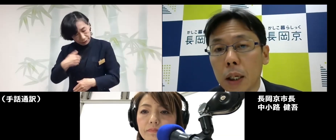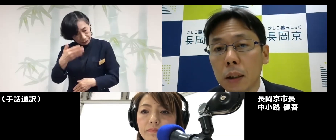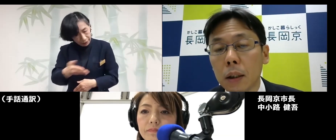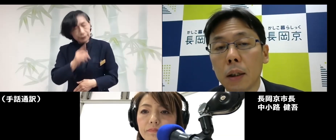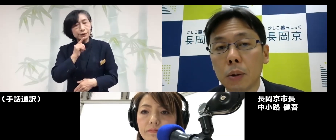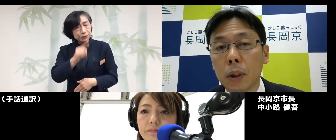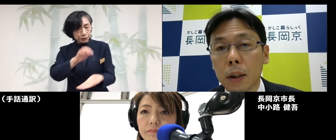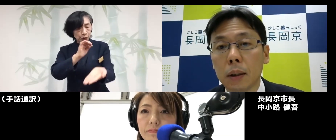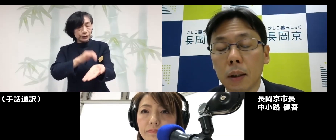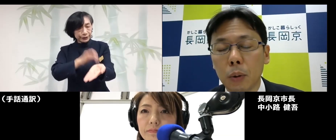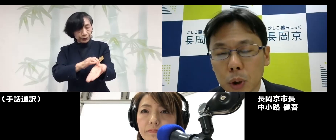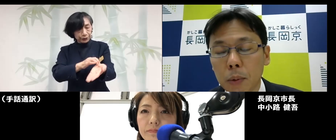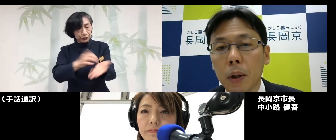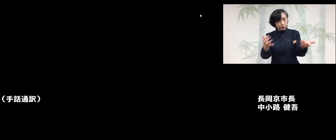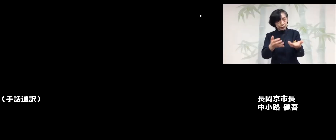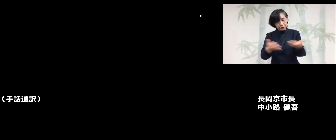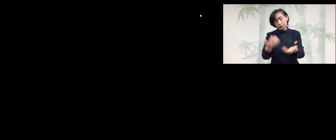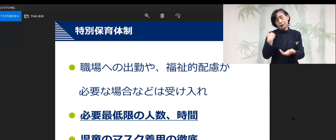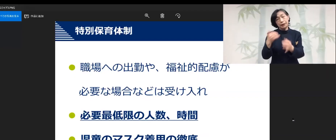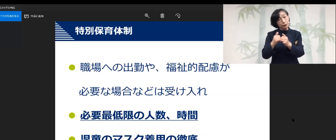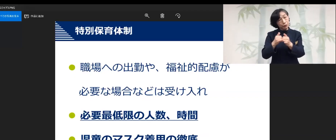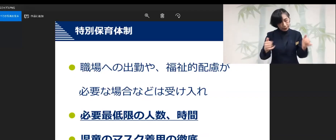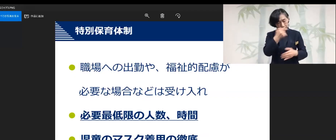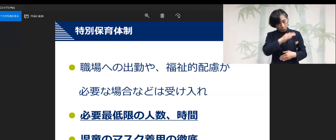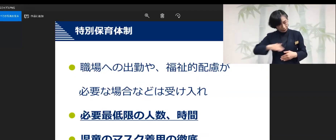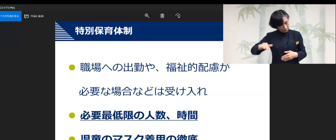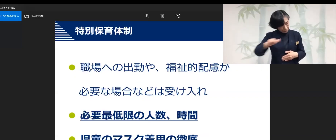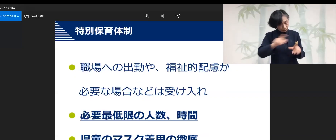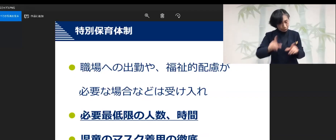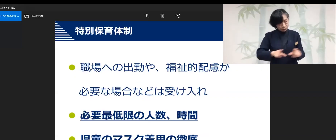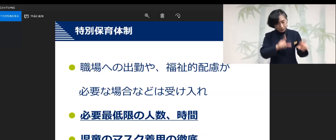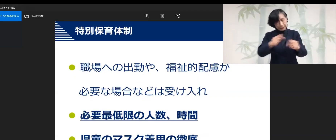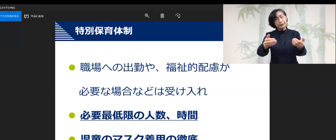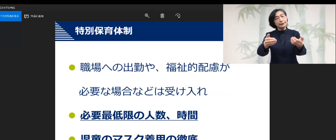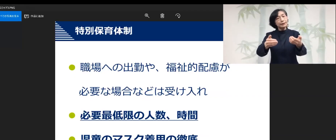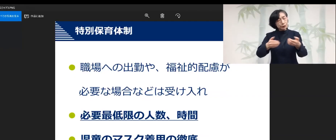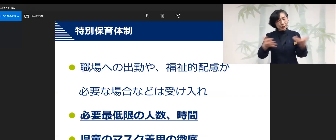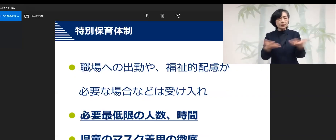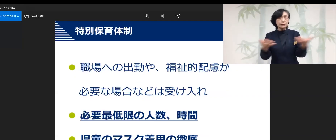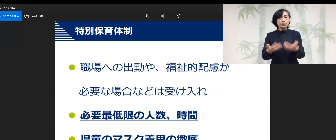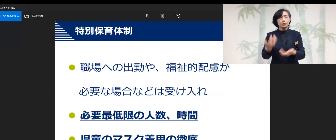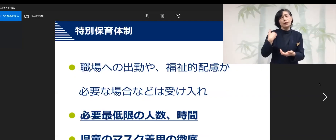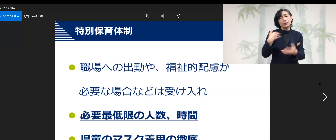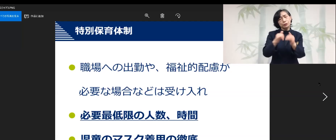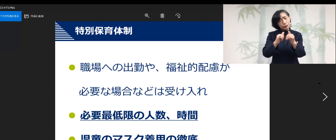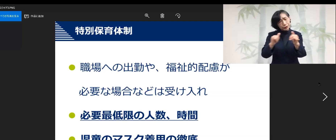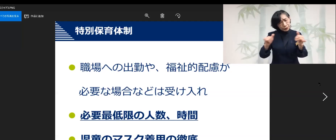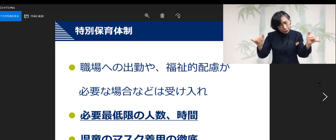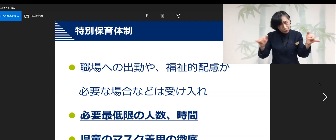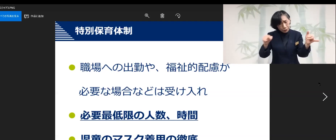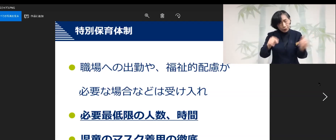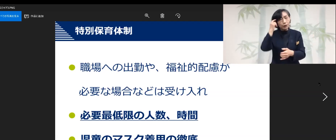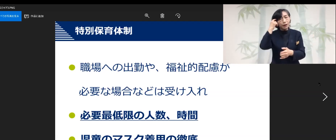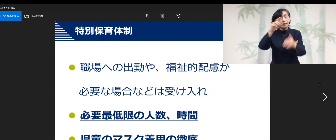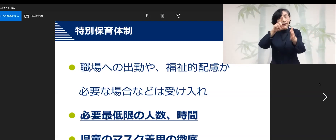療を支えていただいている方々や、どうしても我々の暮らしに必要な仕事を支えていただいている方のことを考えるとです